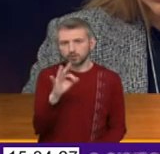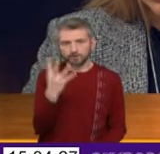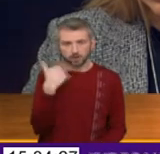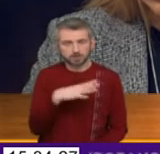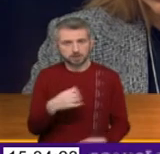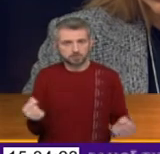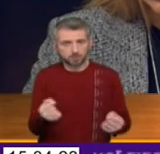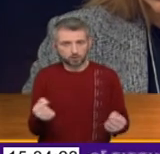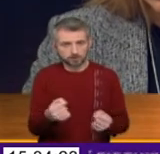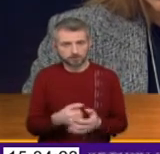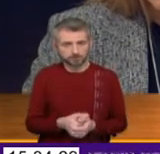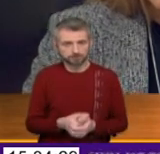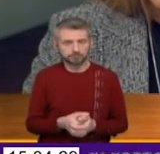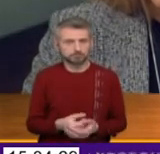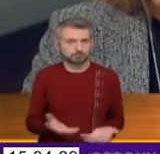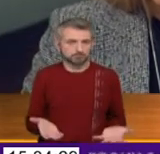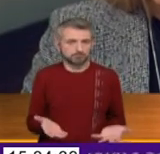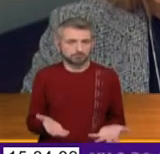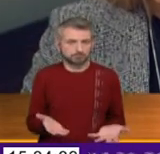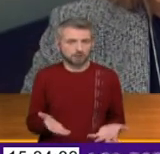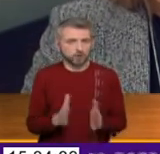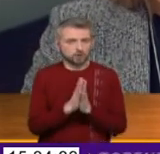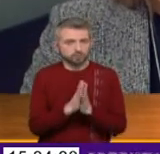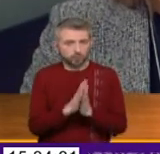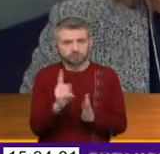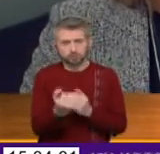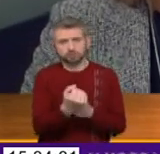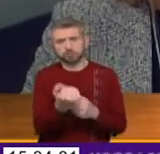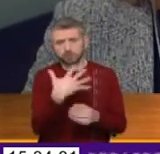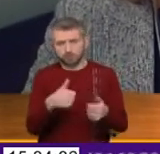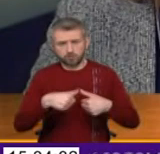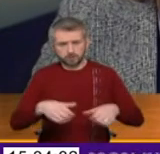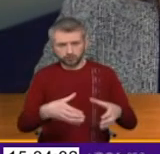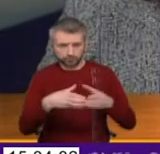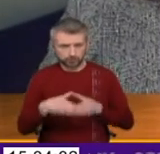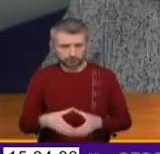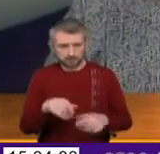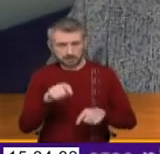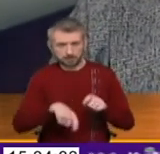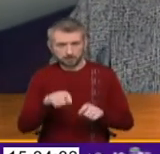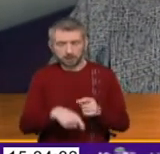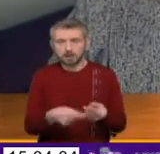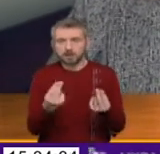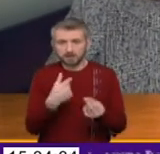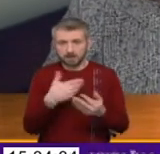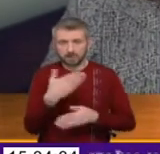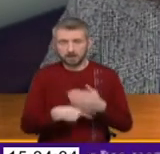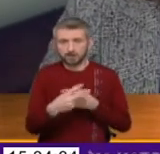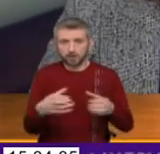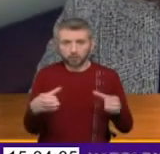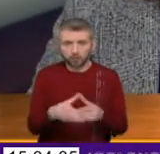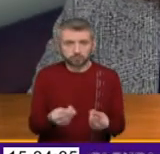були морози. Так і з просьбою, щоб прислали комісію замерить, тому що цены, я инвалид второй группы,